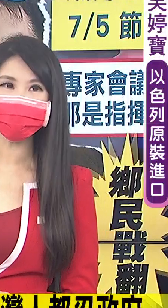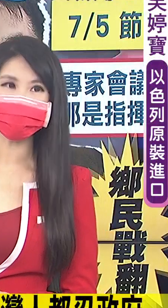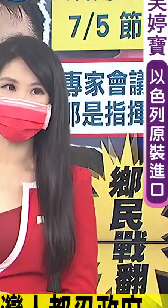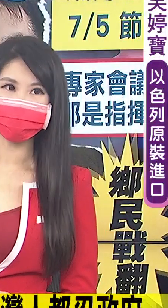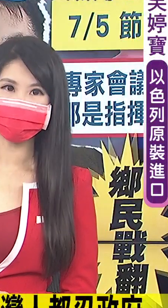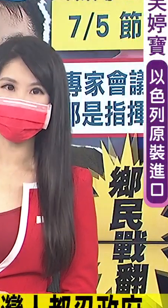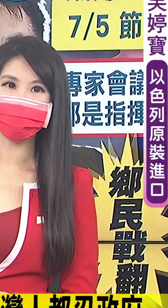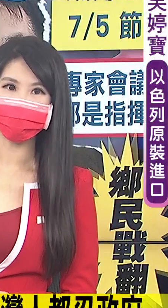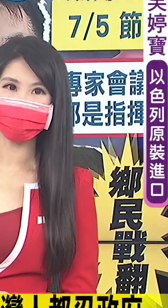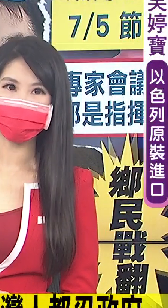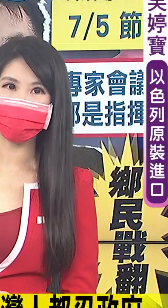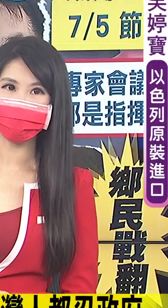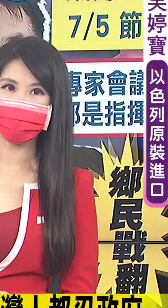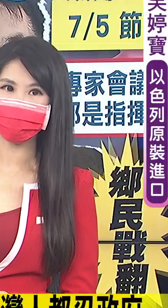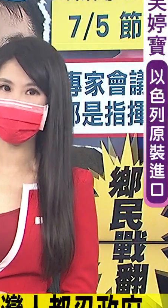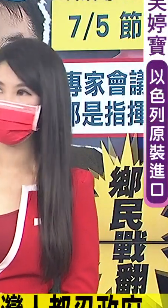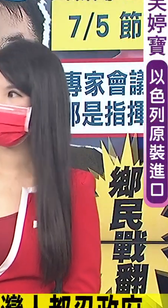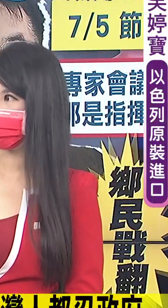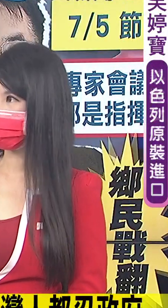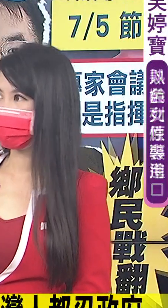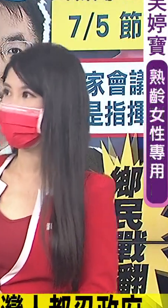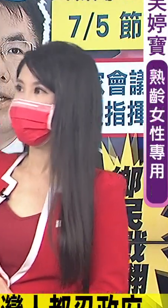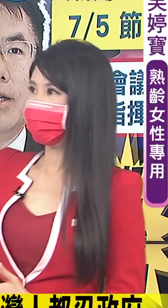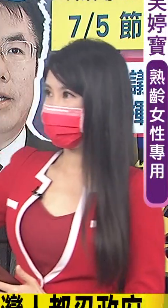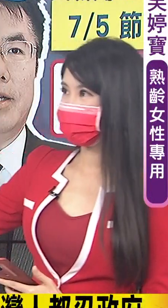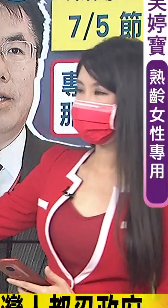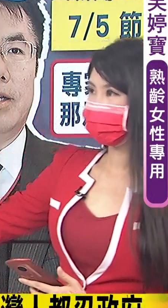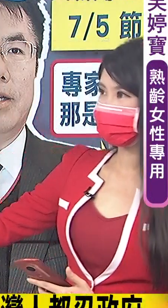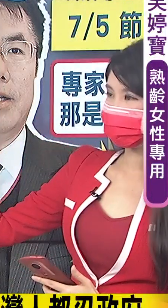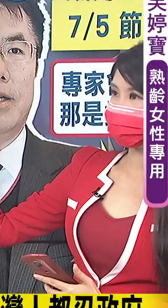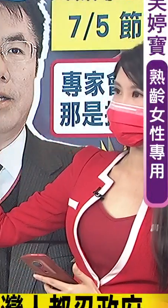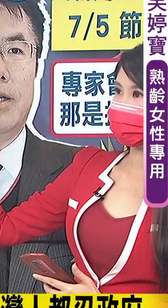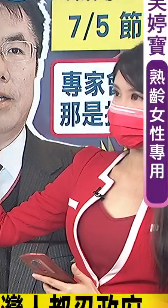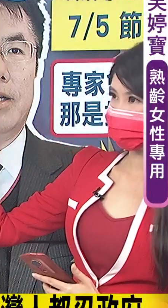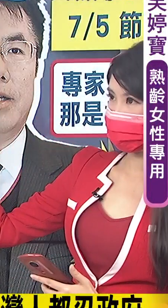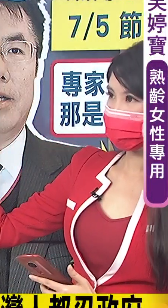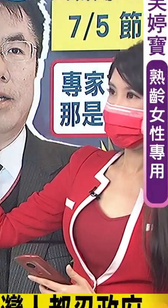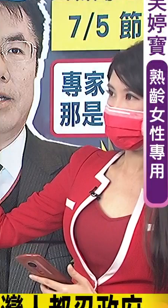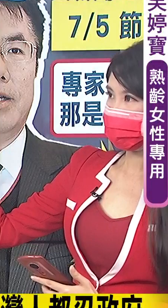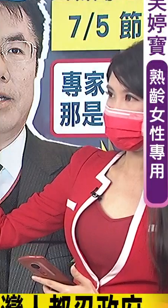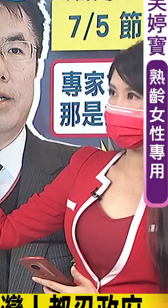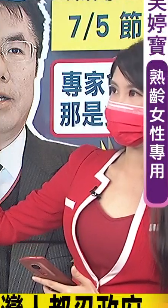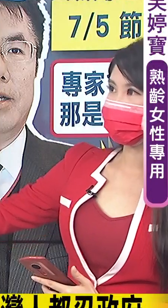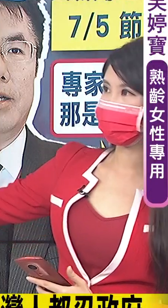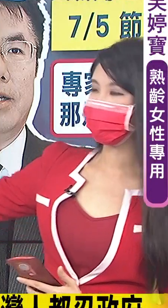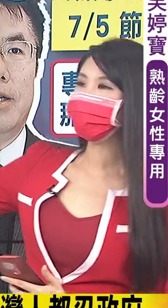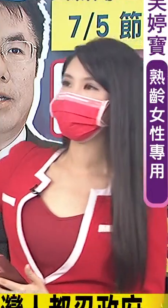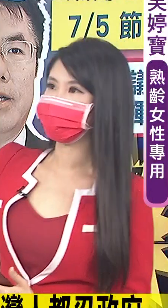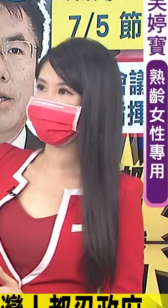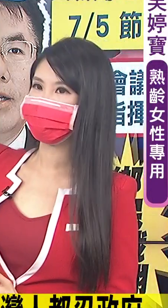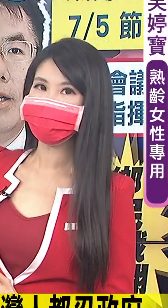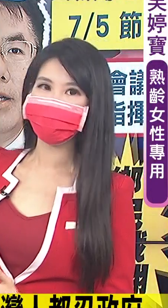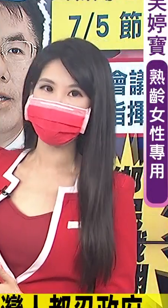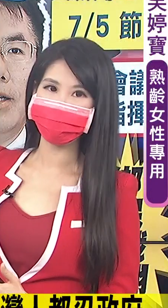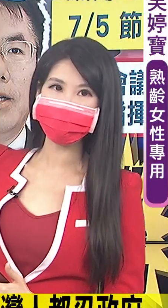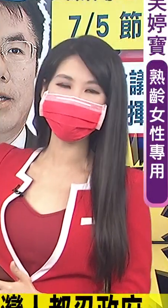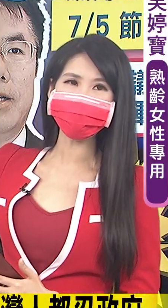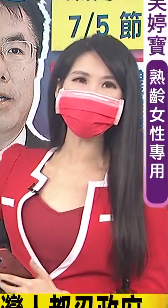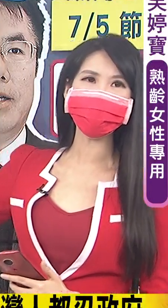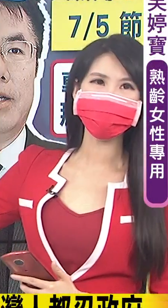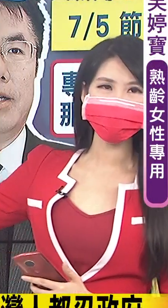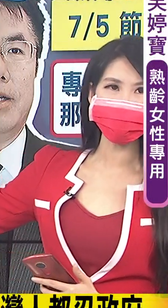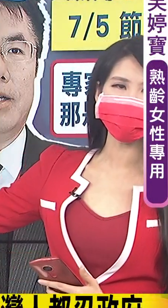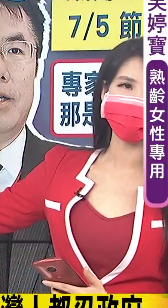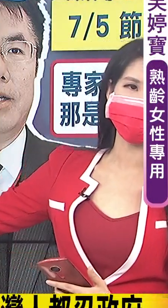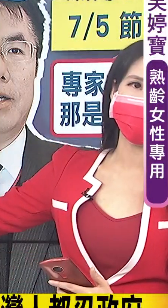说他自己都接到很多人来关心，说他认为现在中央来这样子制定是在来帮忙做一个特权疫苗。你觉得